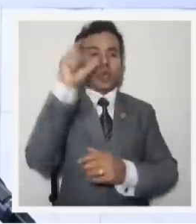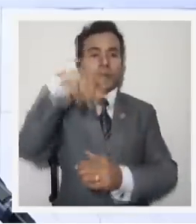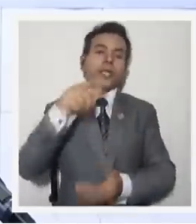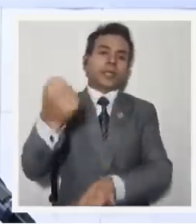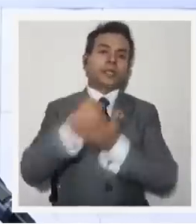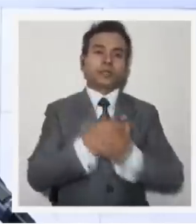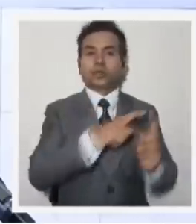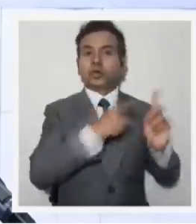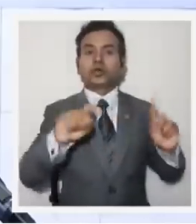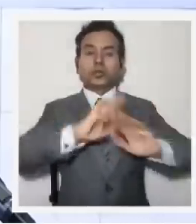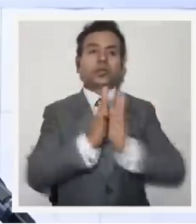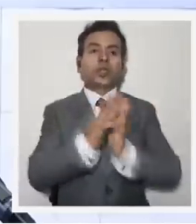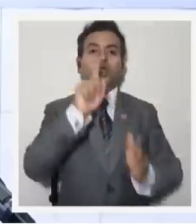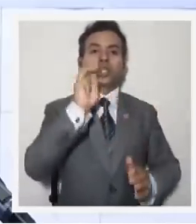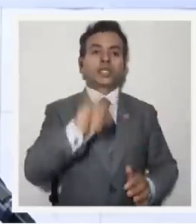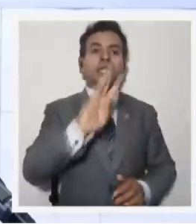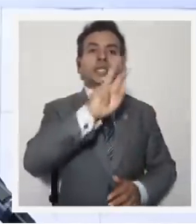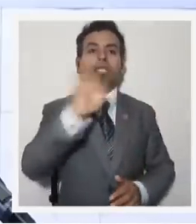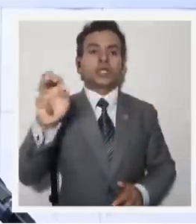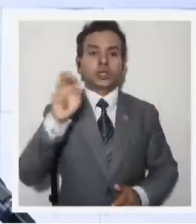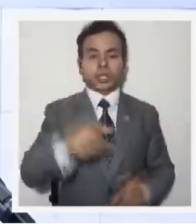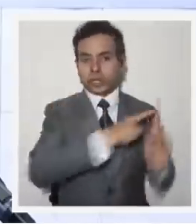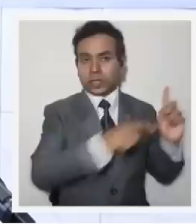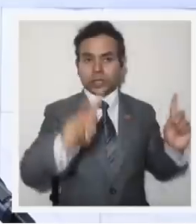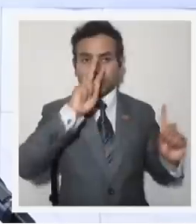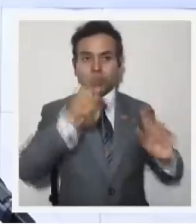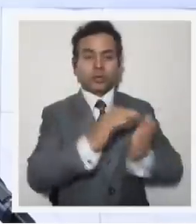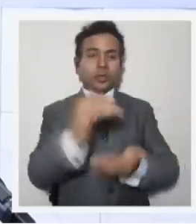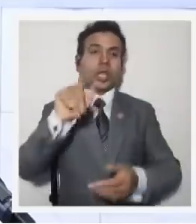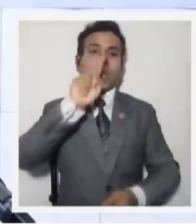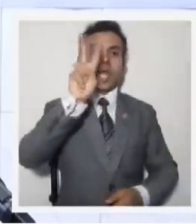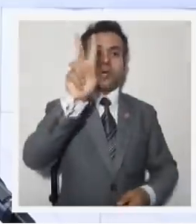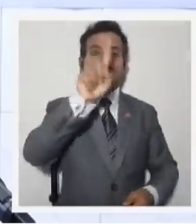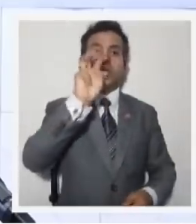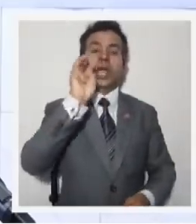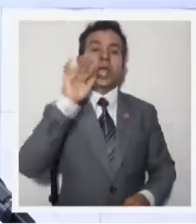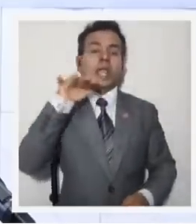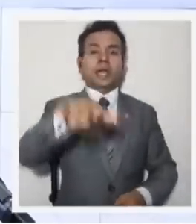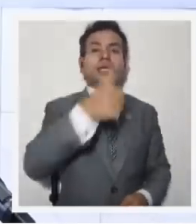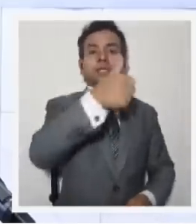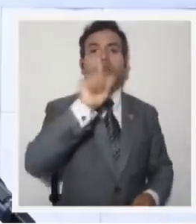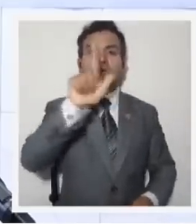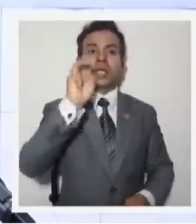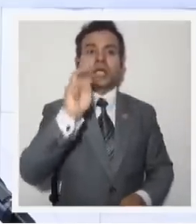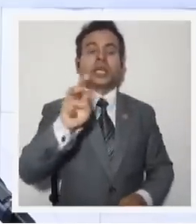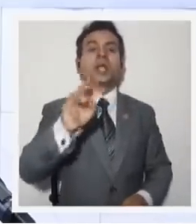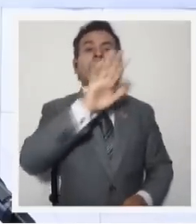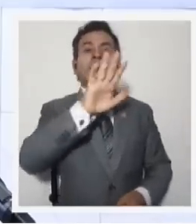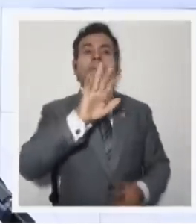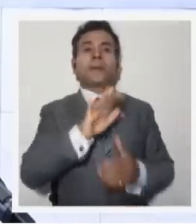ক্লাইন ফার্মাসিউটিক্যাল কোম্পানিকে। গত 24 ঘন্টায় আমাদের সংগ্রহ বেড়েছে 10,300 এবং এ পর্যন্ত আমাদের